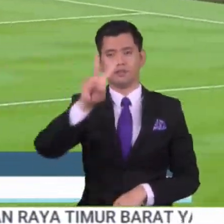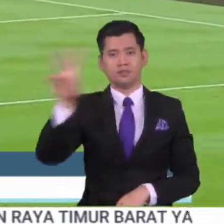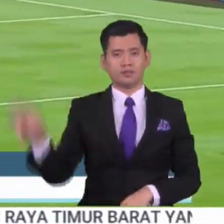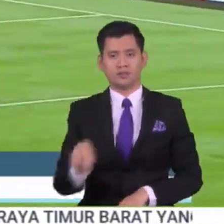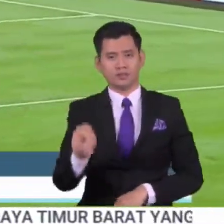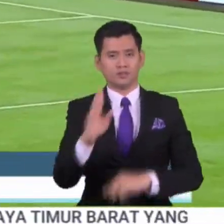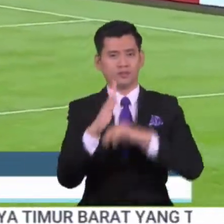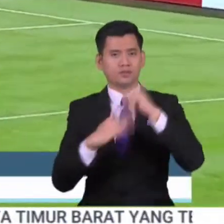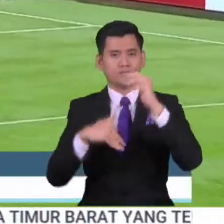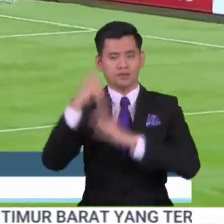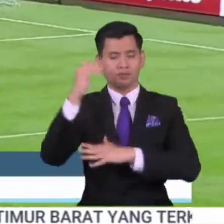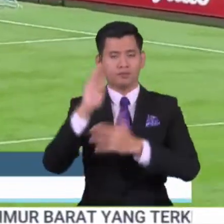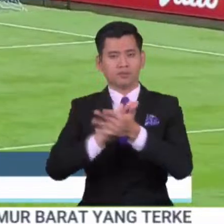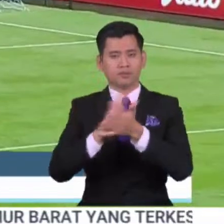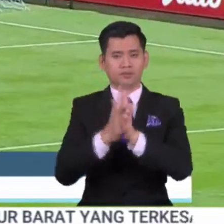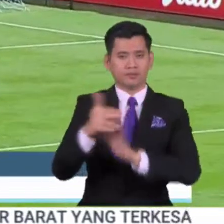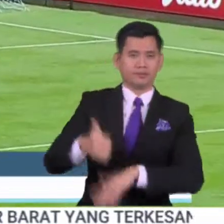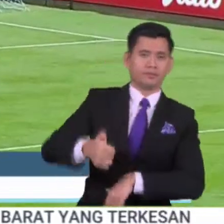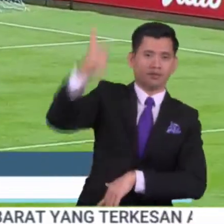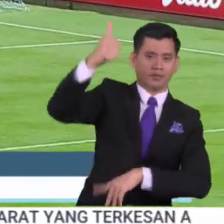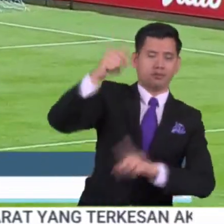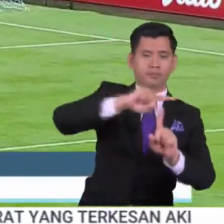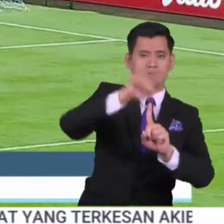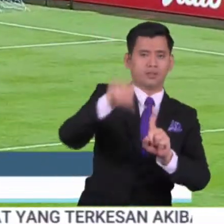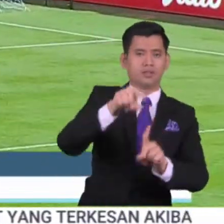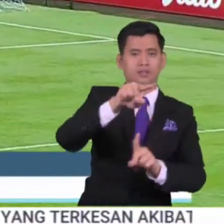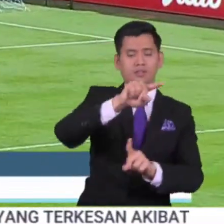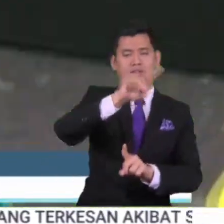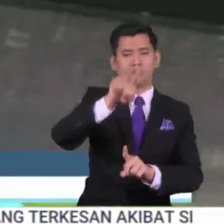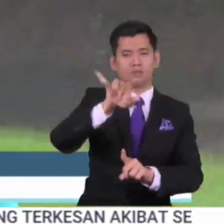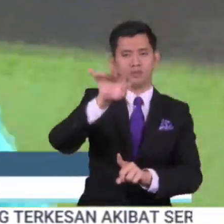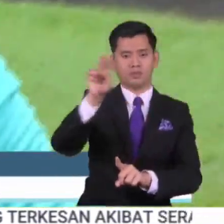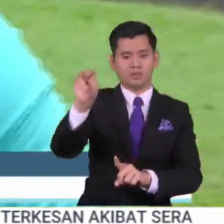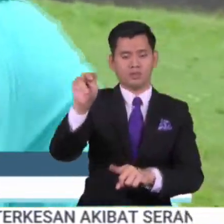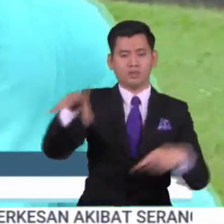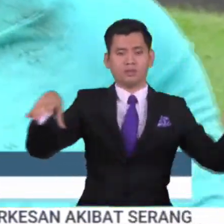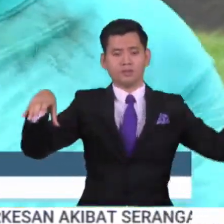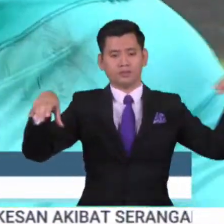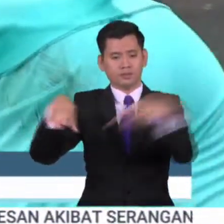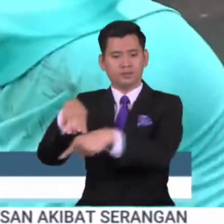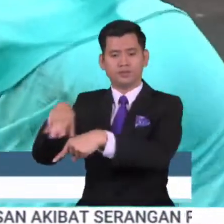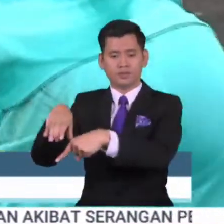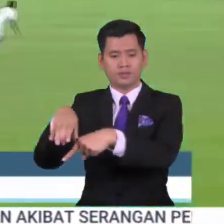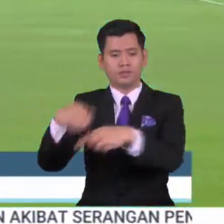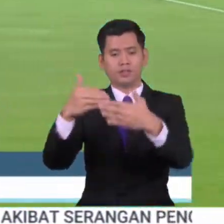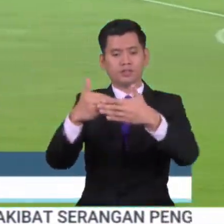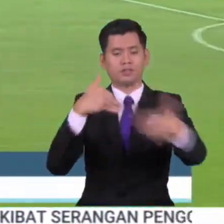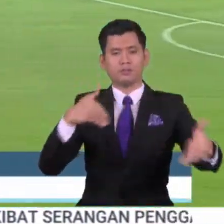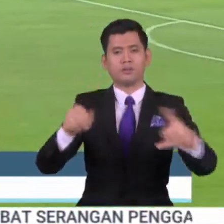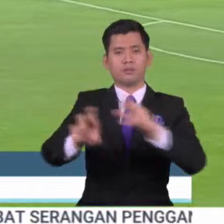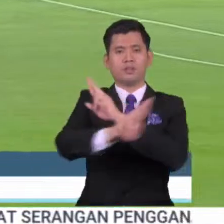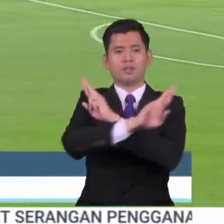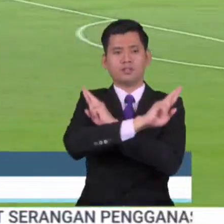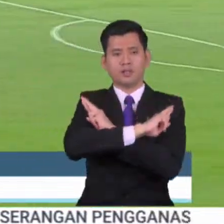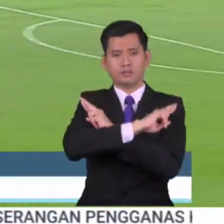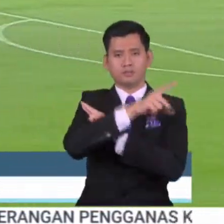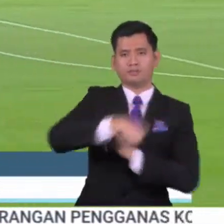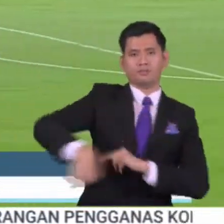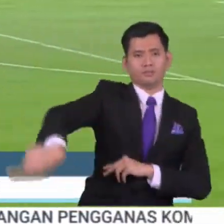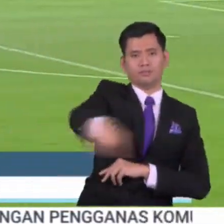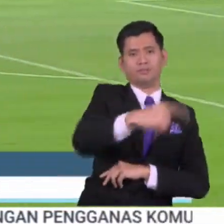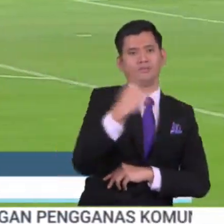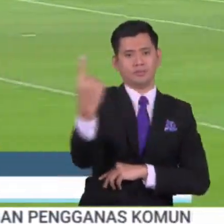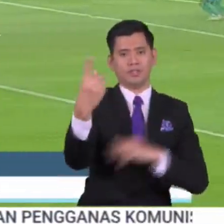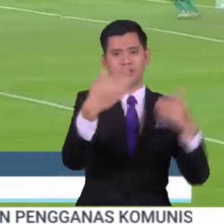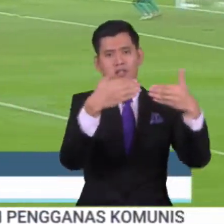semakin selesa mendahului apabila Zan sekali lagi meledakkan gol buat pasukannya sebelum rehat babak pertama